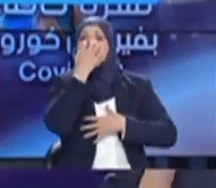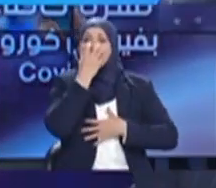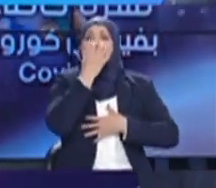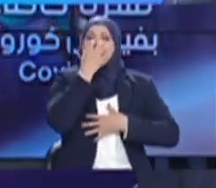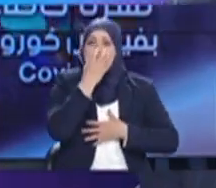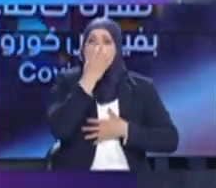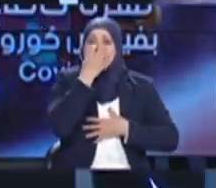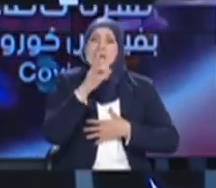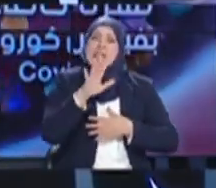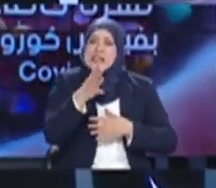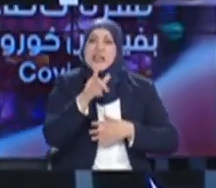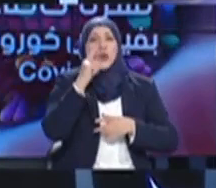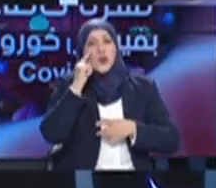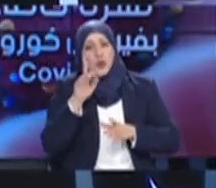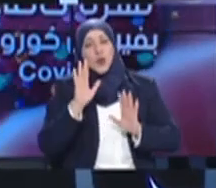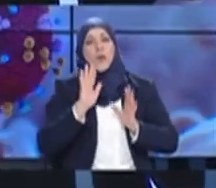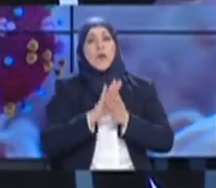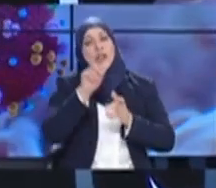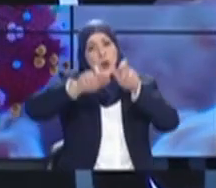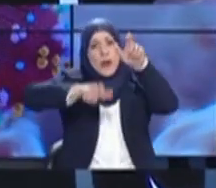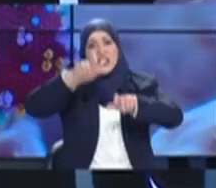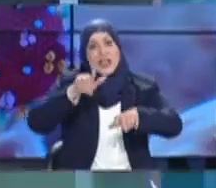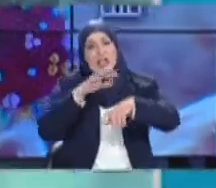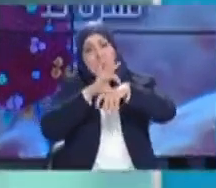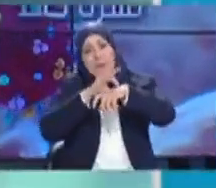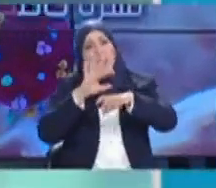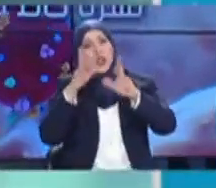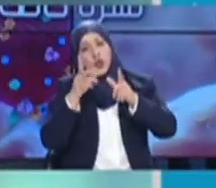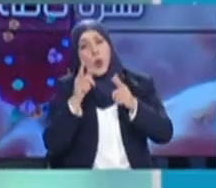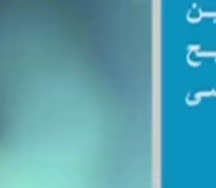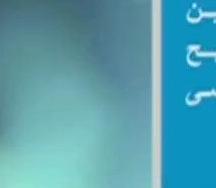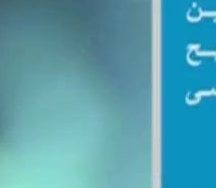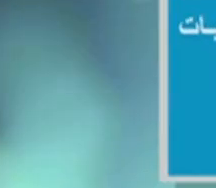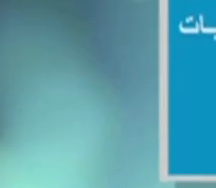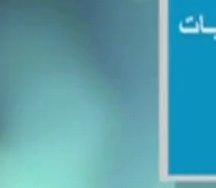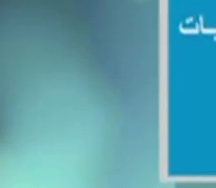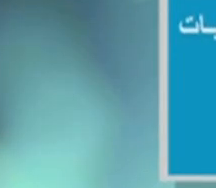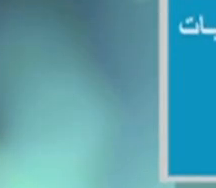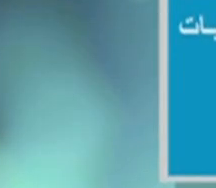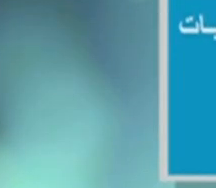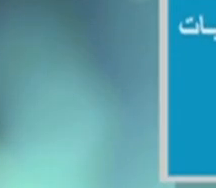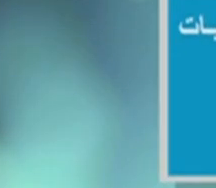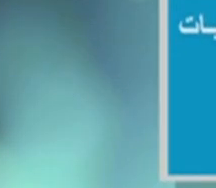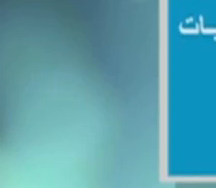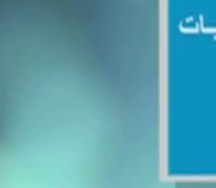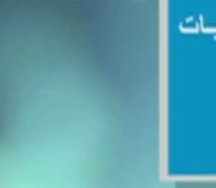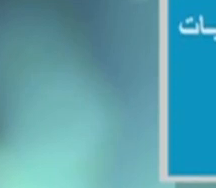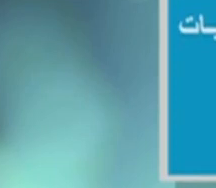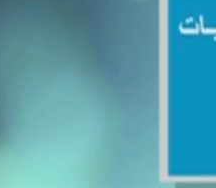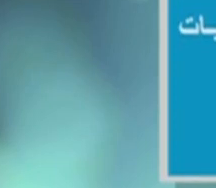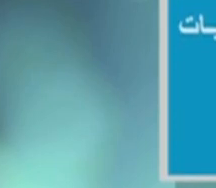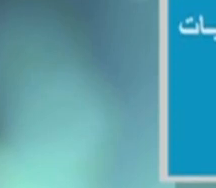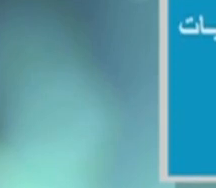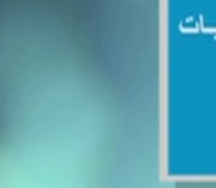أنت والتيرام، يعني أنت والمريض شنو نوعية الأمراض المزمنة اللي عنده عمر وكذا. فما ناس يجب يقعدوا تحت المراقبة ما